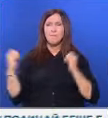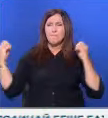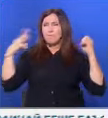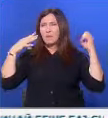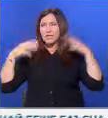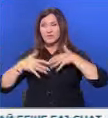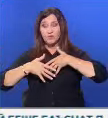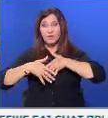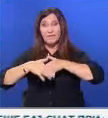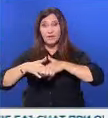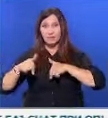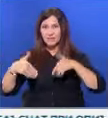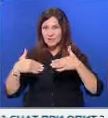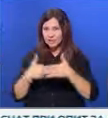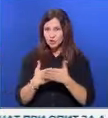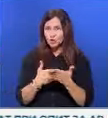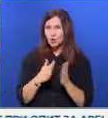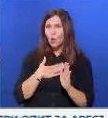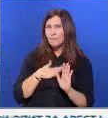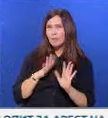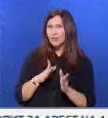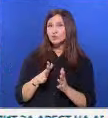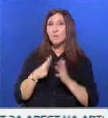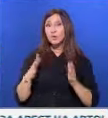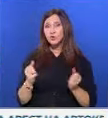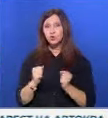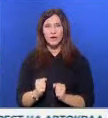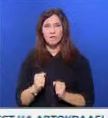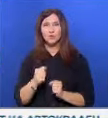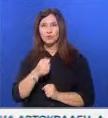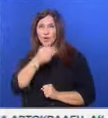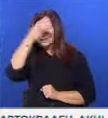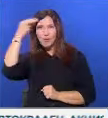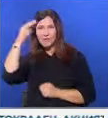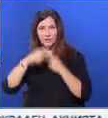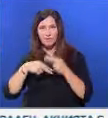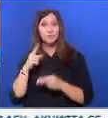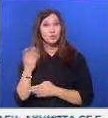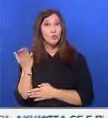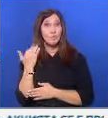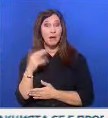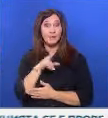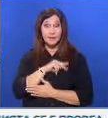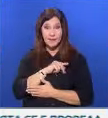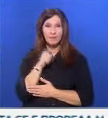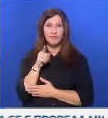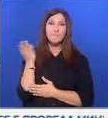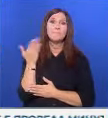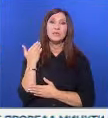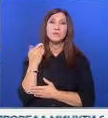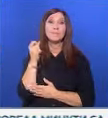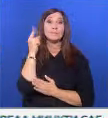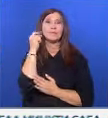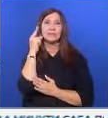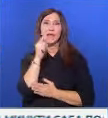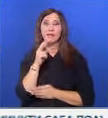вечер, защото ако има нещо, което беше по-очаквано от заглавията на филмите, които бяха отличени, то това беше